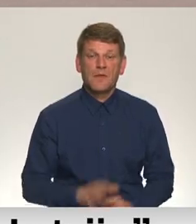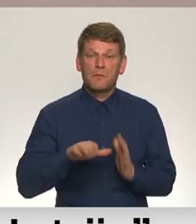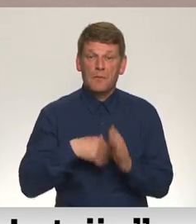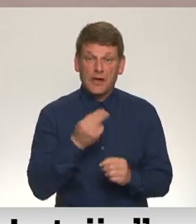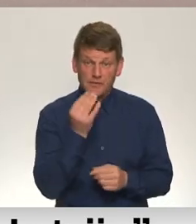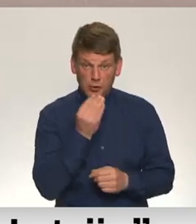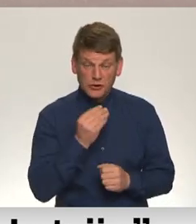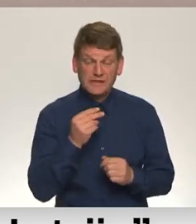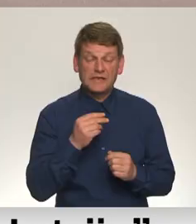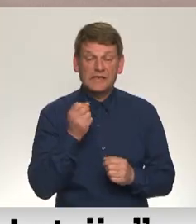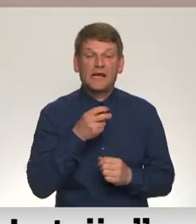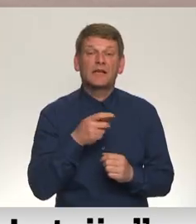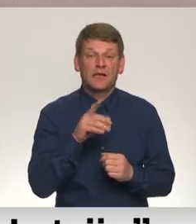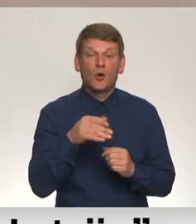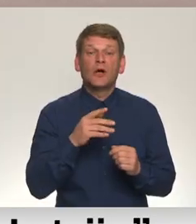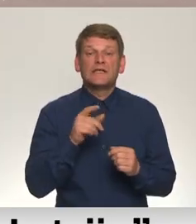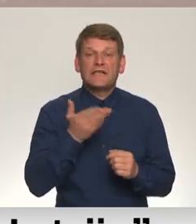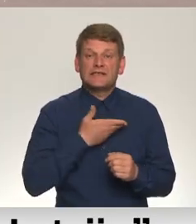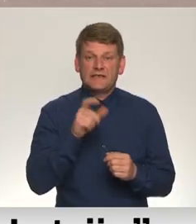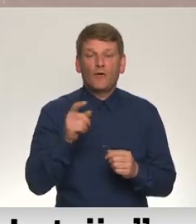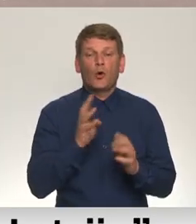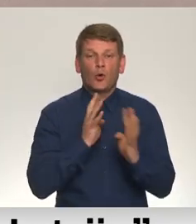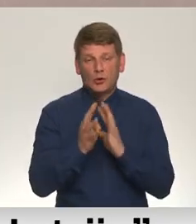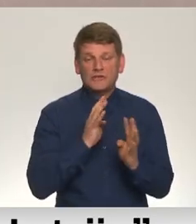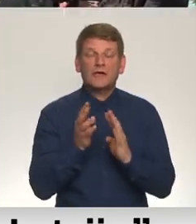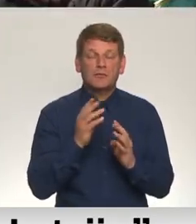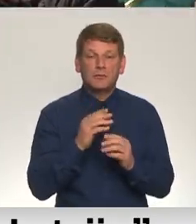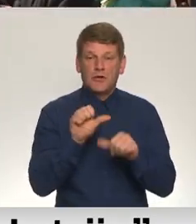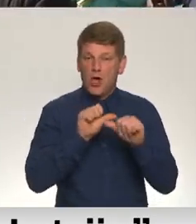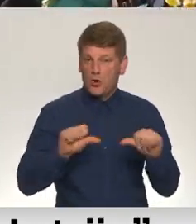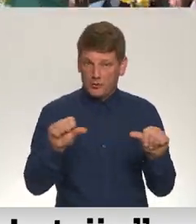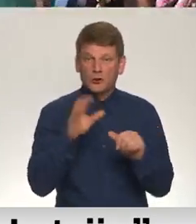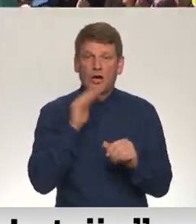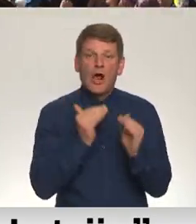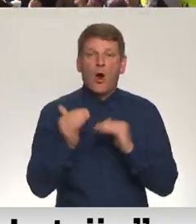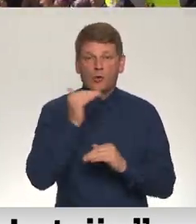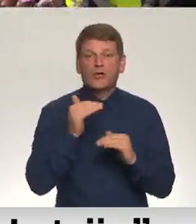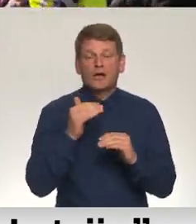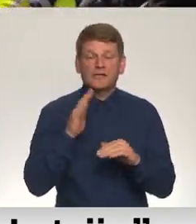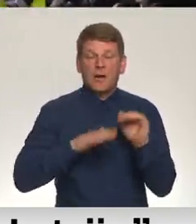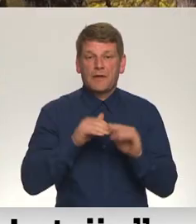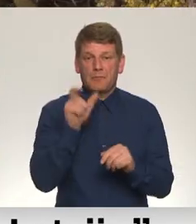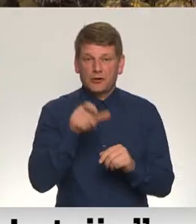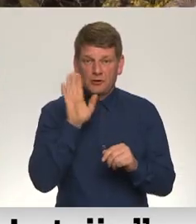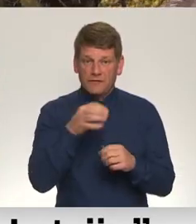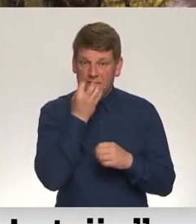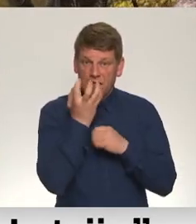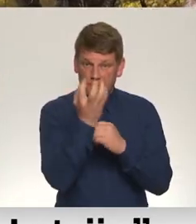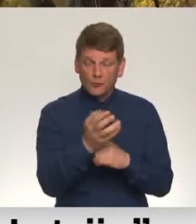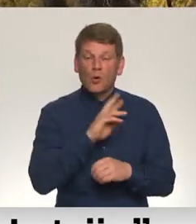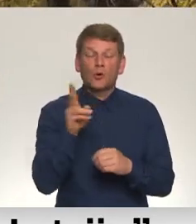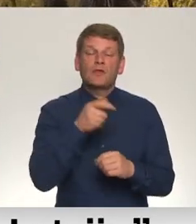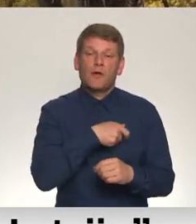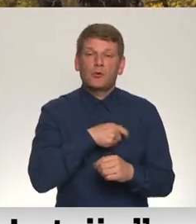Pēcpusdienā iedzīvotāju kustība uz brīdi tiek ierobežota, lai ziedus noliktu arī valsts augstākās amatpersonas, kā arī deputāti, kas balsoja par